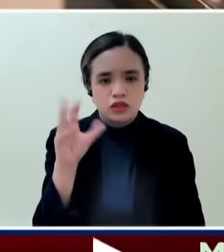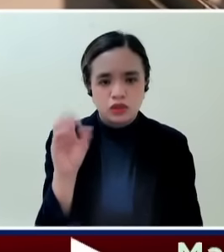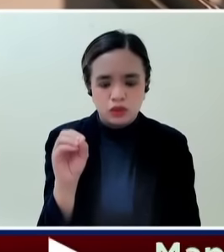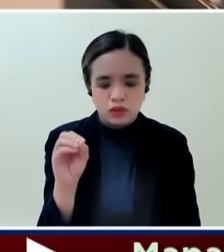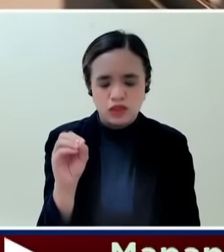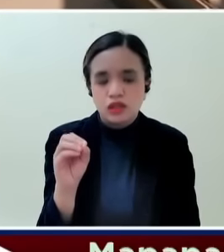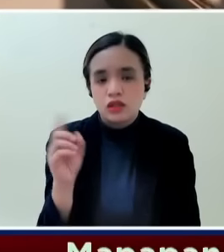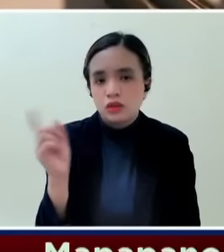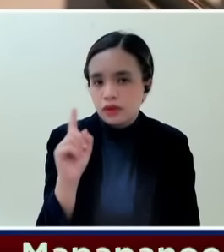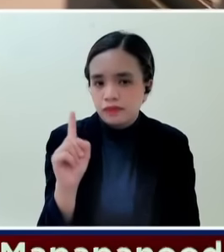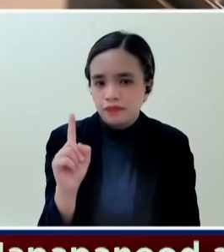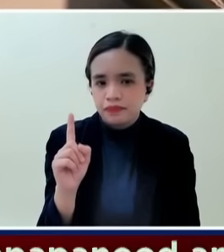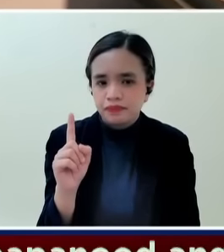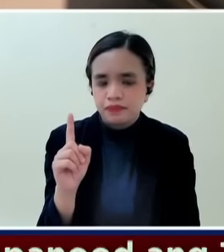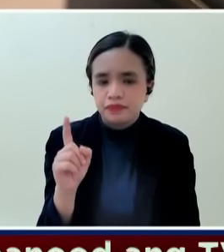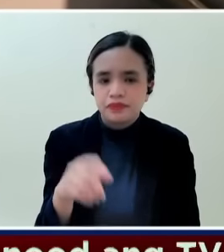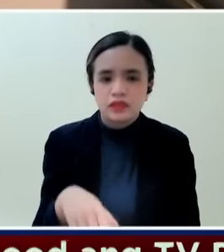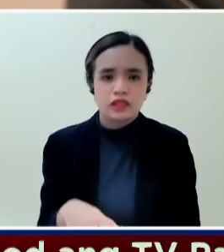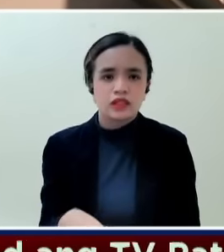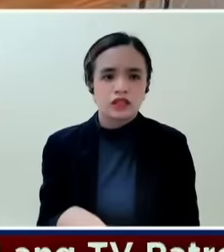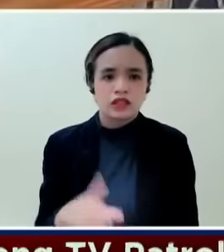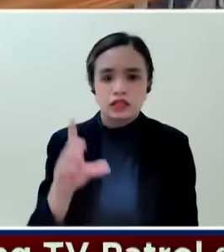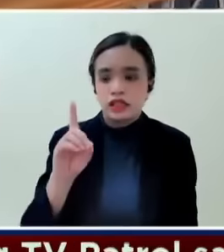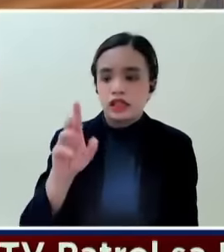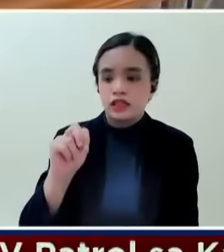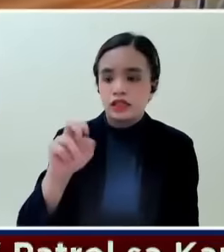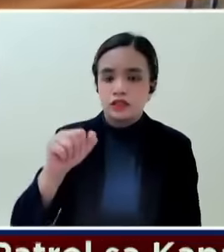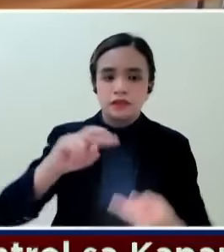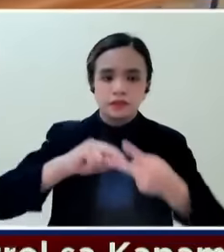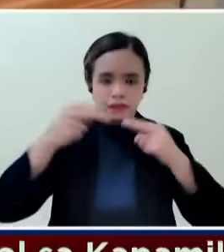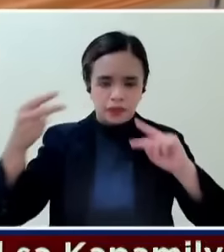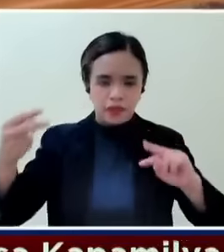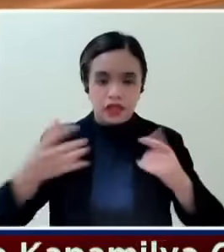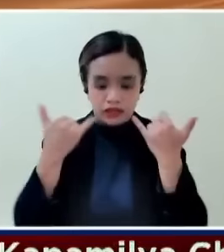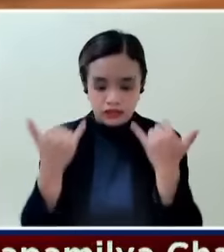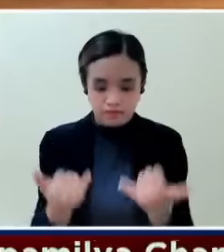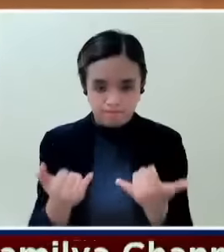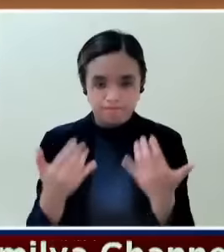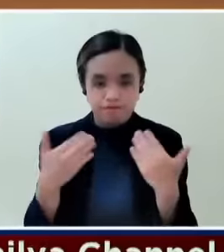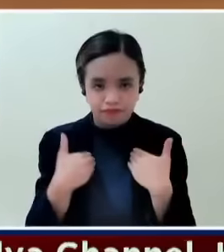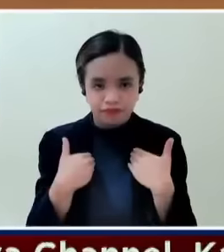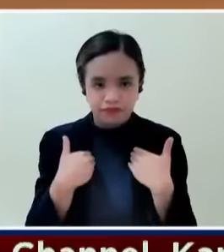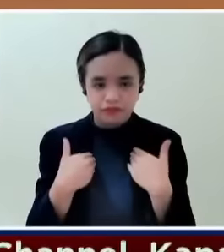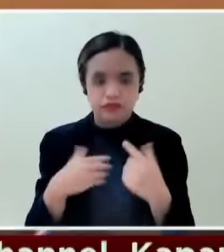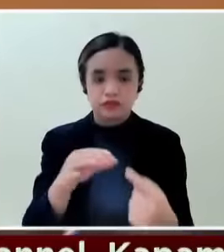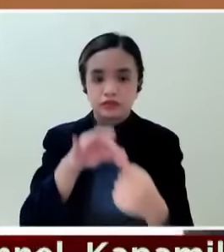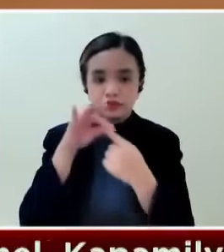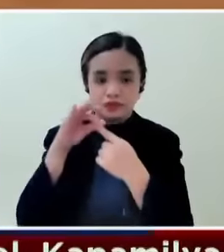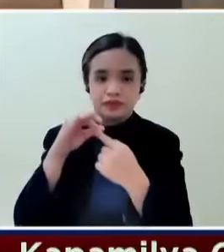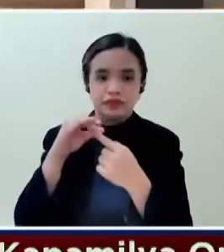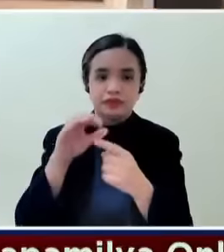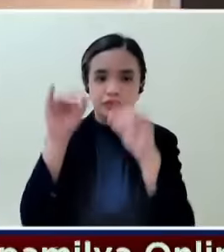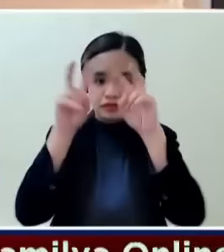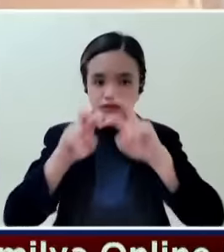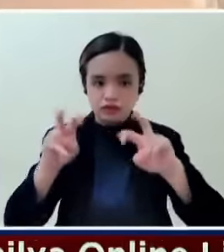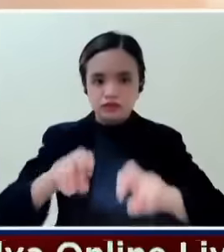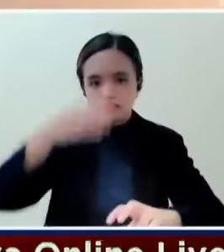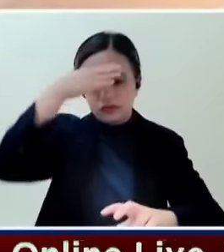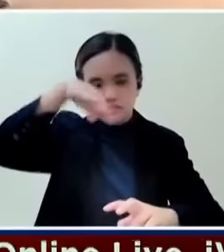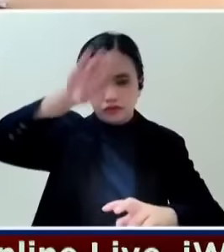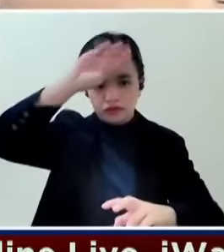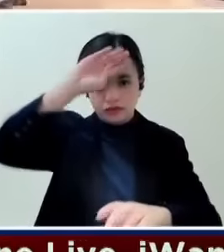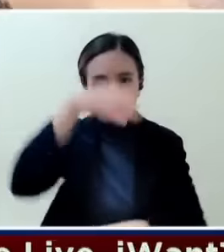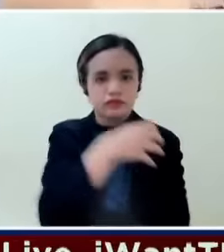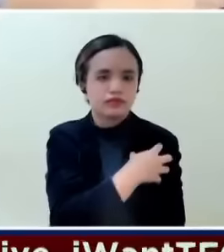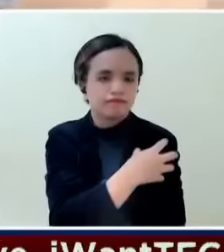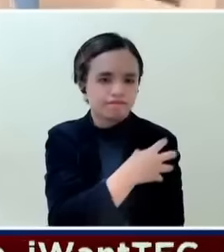for DNA sample yon. Ngayong araw, bumuo na ng Special Investigation Task Group ang Cavite Police Provincial